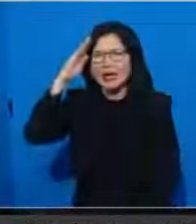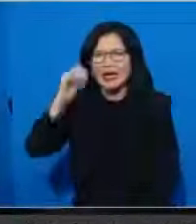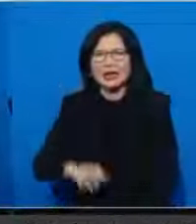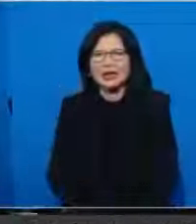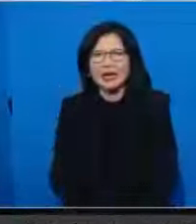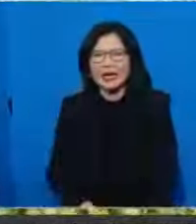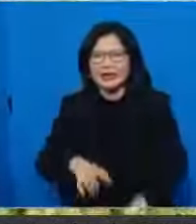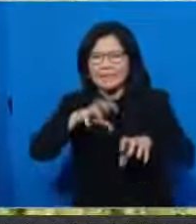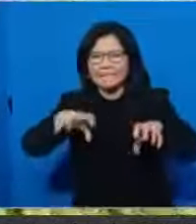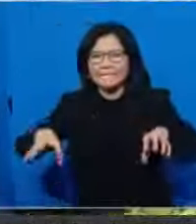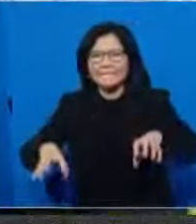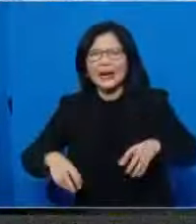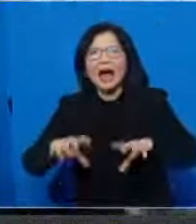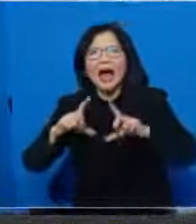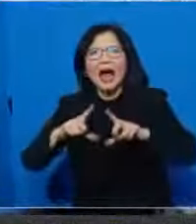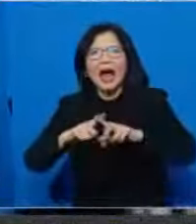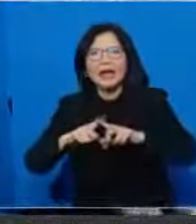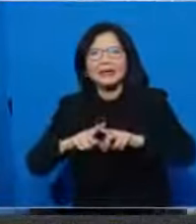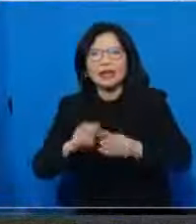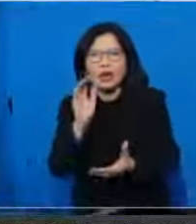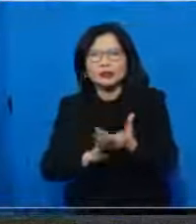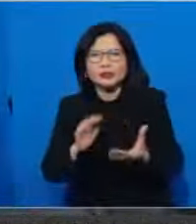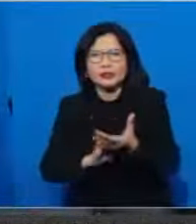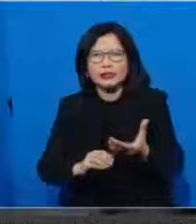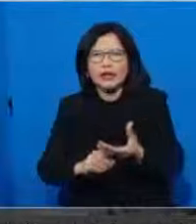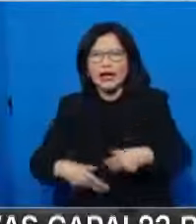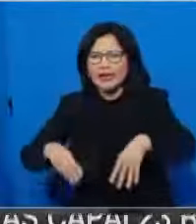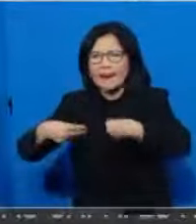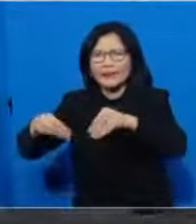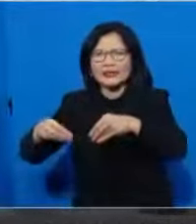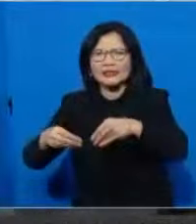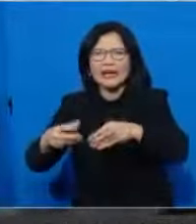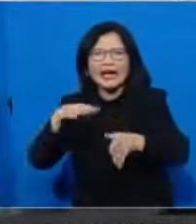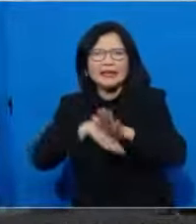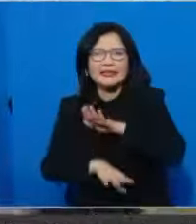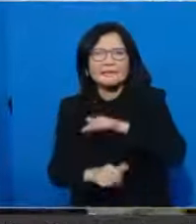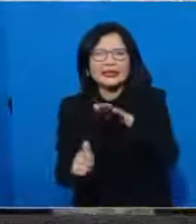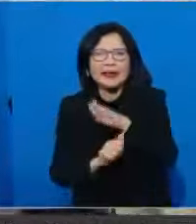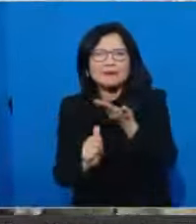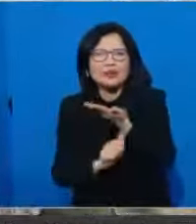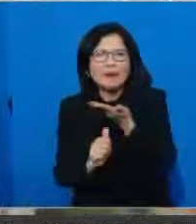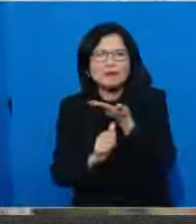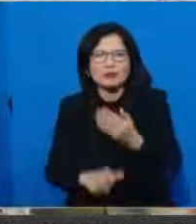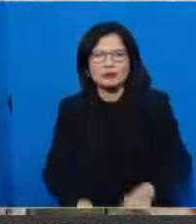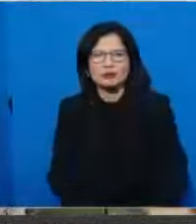menyita beberapa mesin judi, senjata tajam, dan plastik yang diduga bekas menyimpan sabu-sabu.